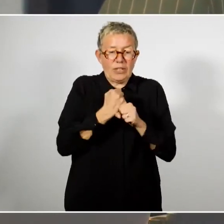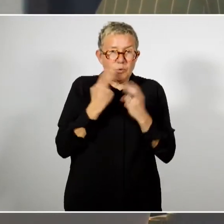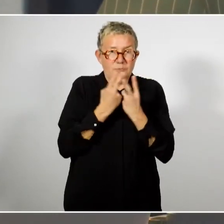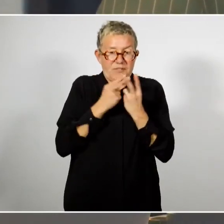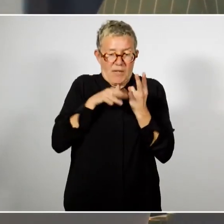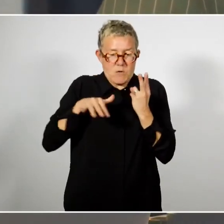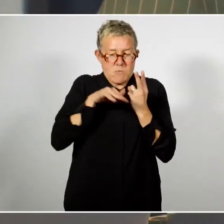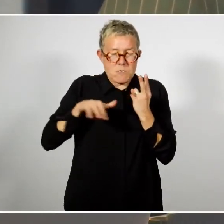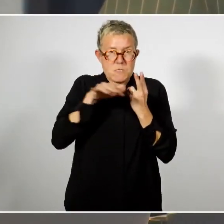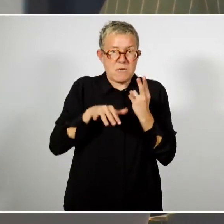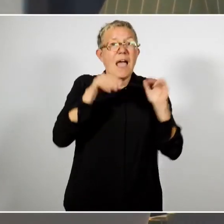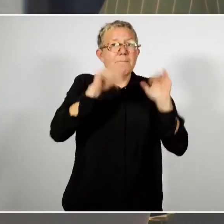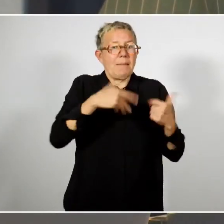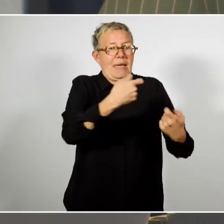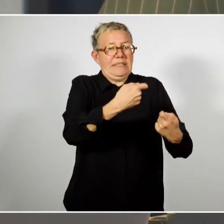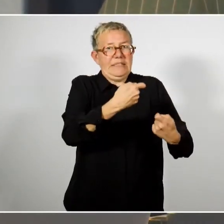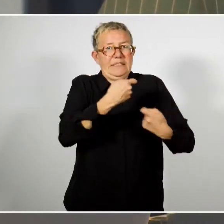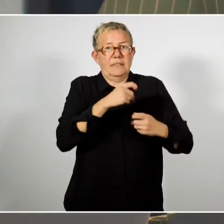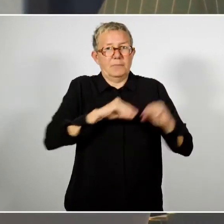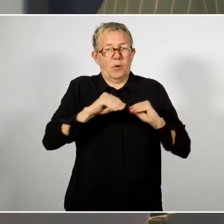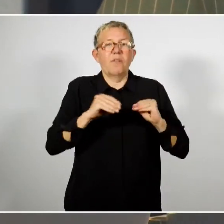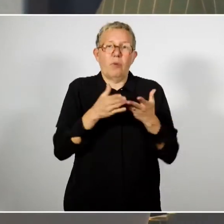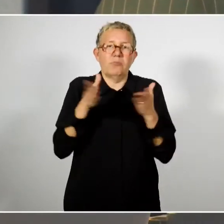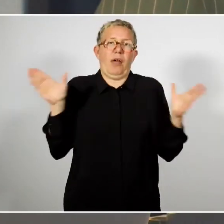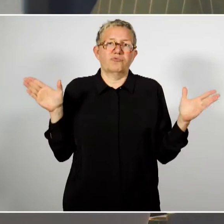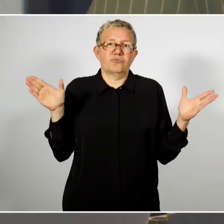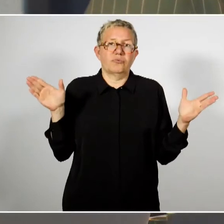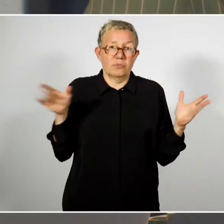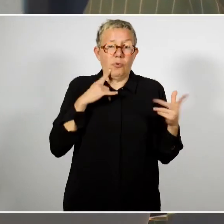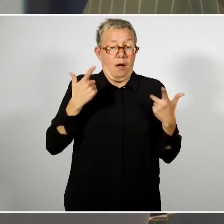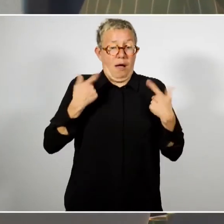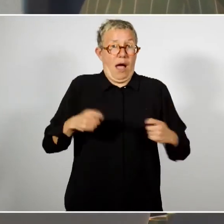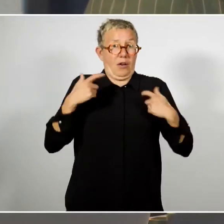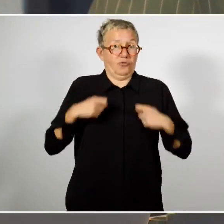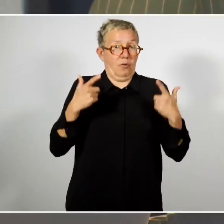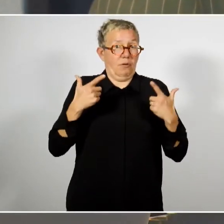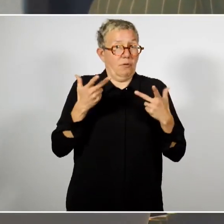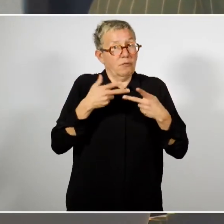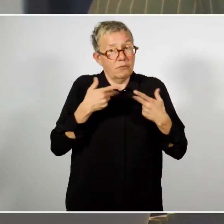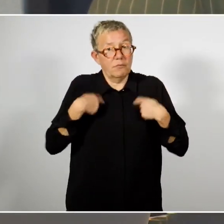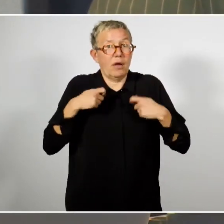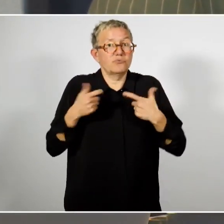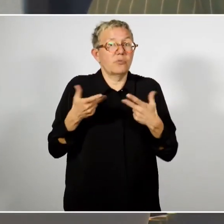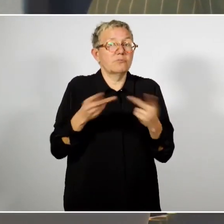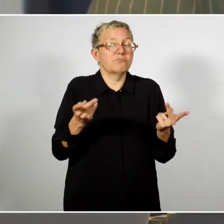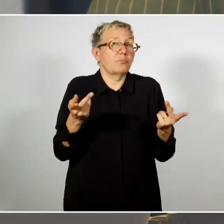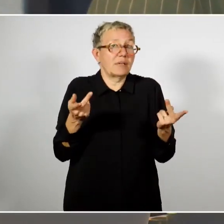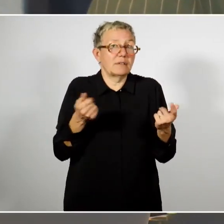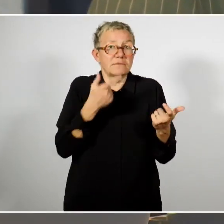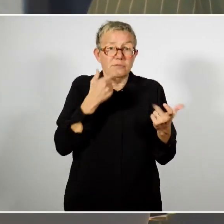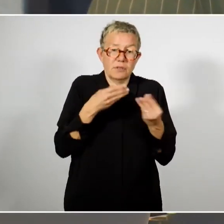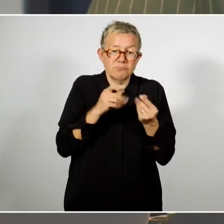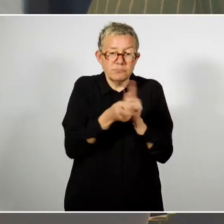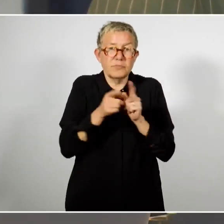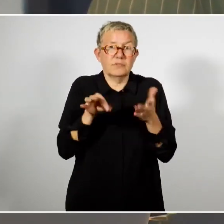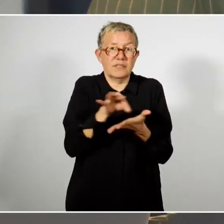sous la pression forte des habitants. En effet, dépenser de l'argent public de manière territorialisée, ça ne fait pas une stratégie. Tout comme